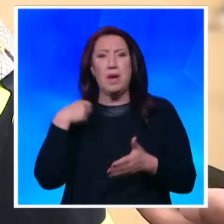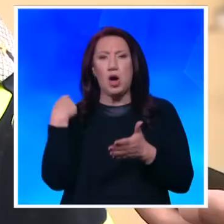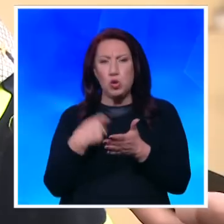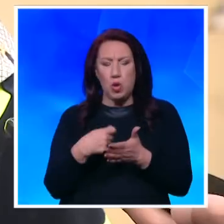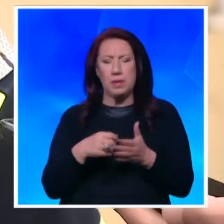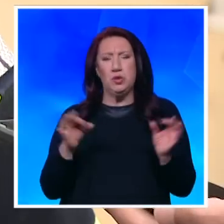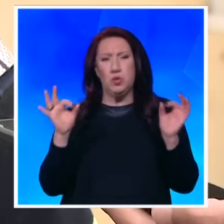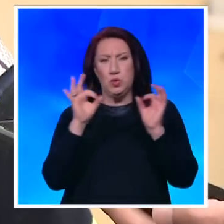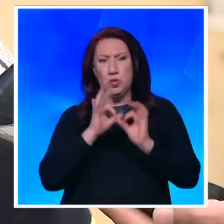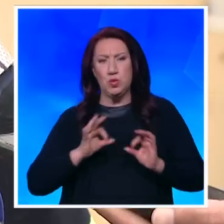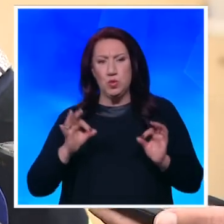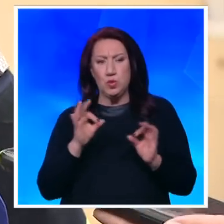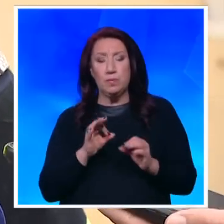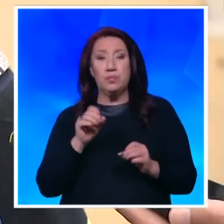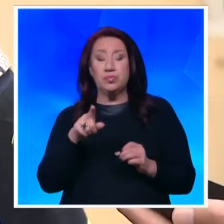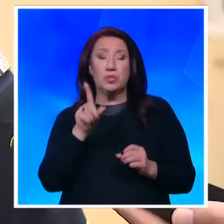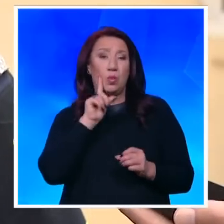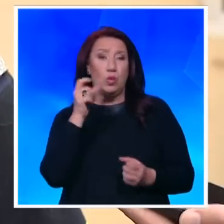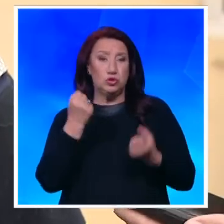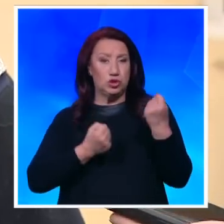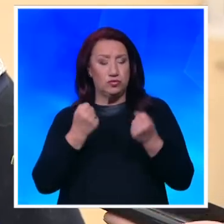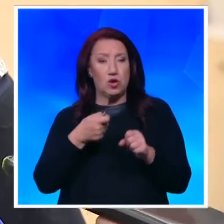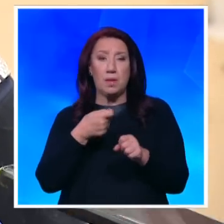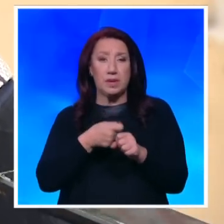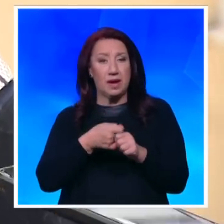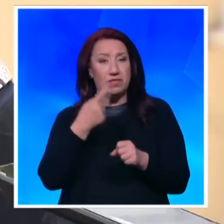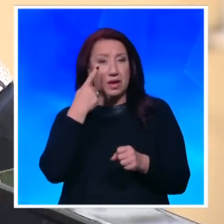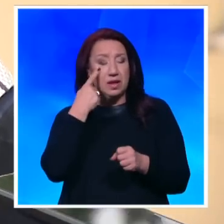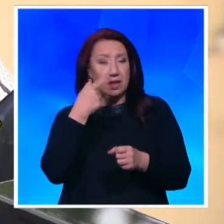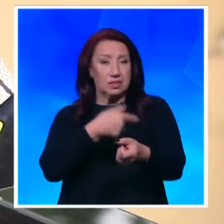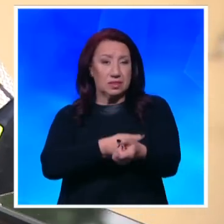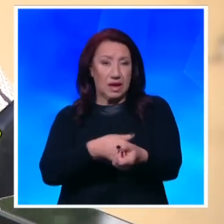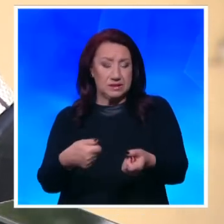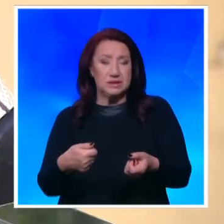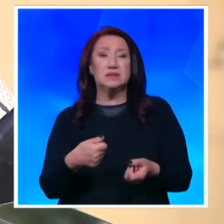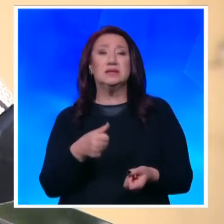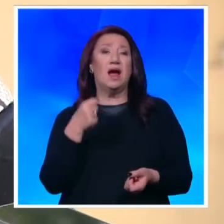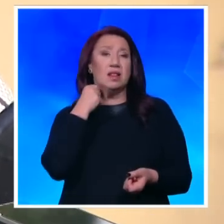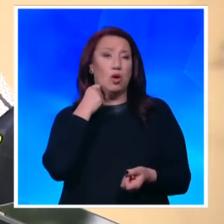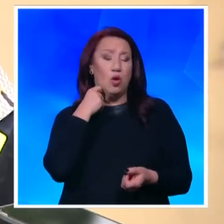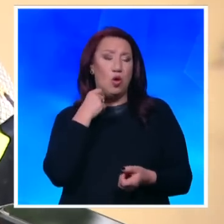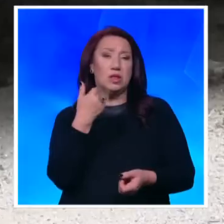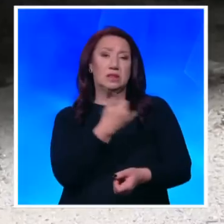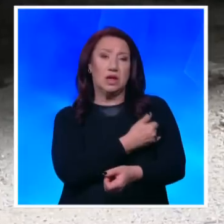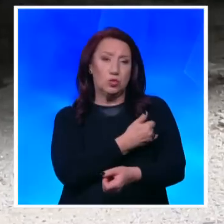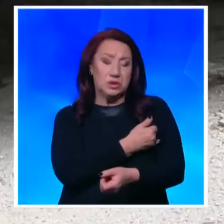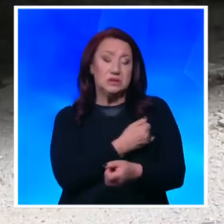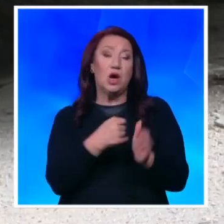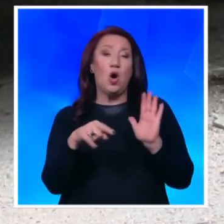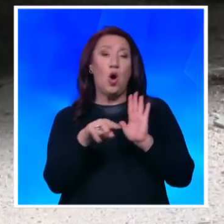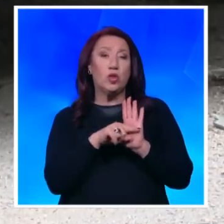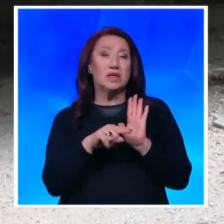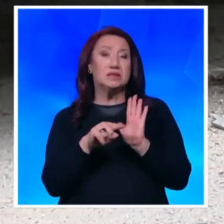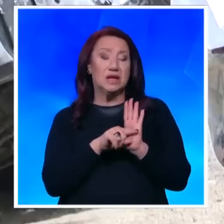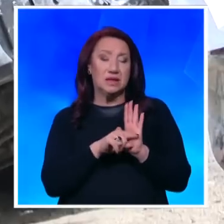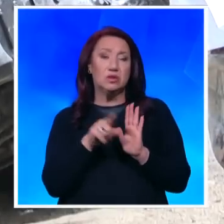са извършени тестове за алкохол и наркотици. Съответно са отрицателни. Същия задържан в трето район. По случая